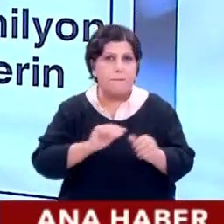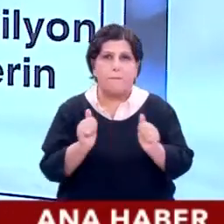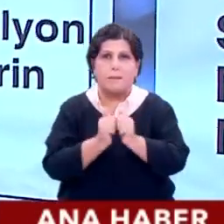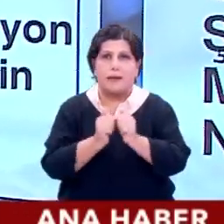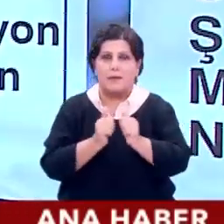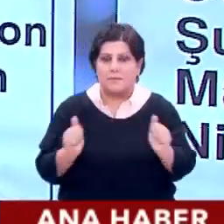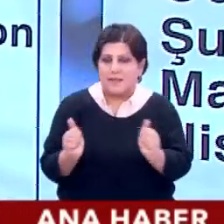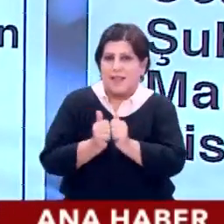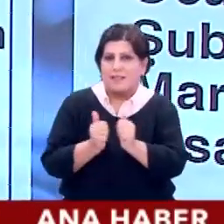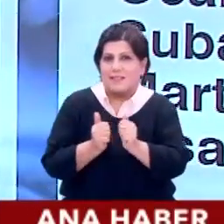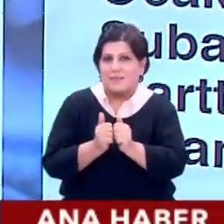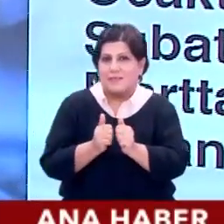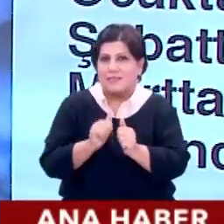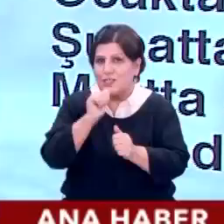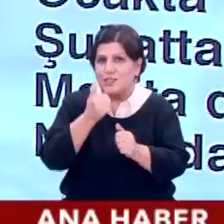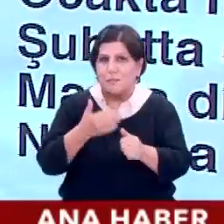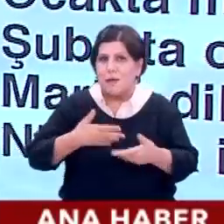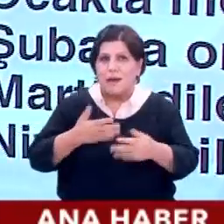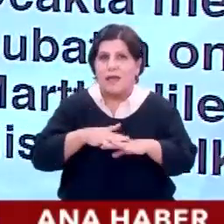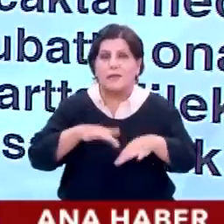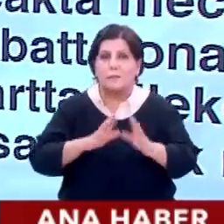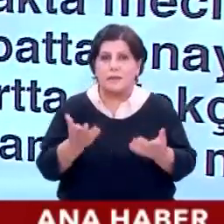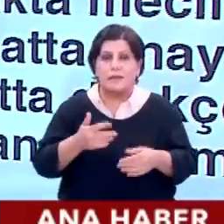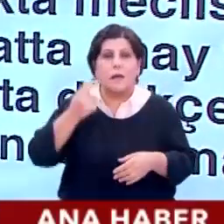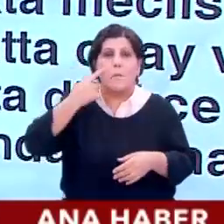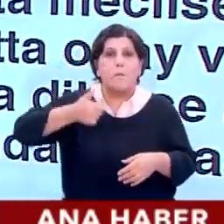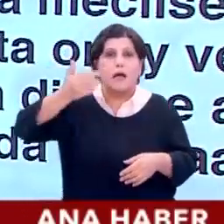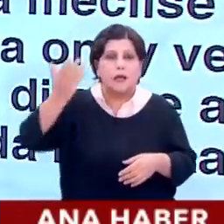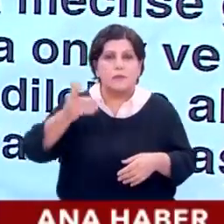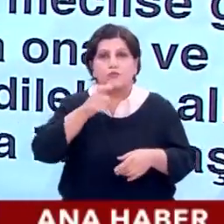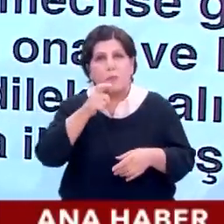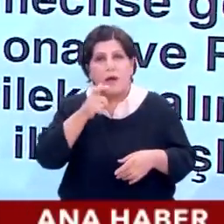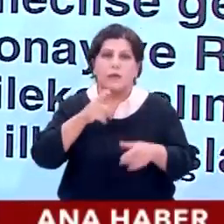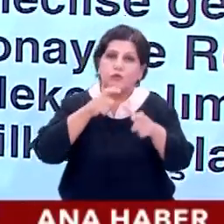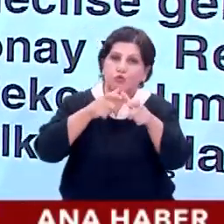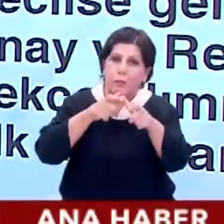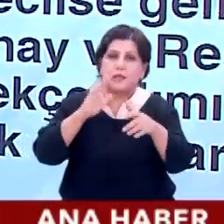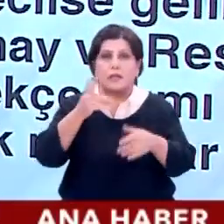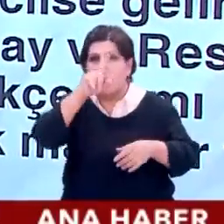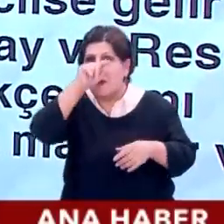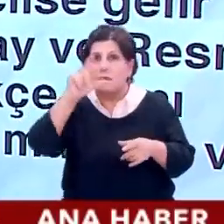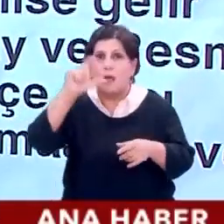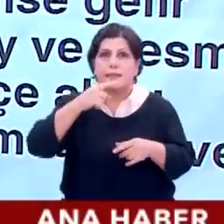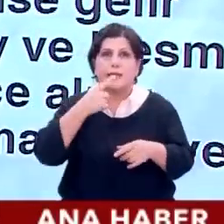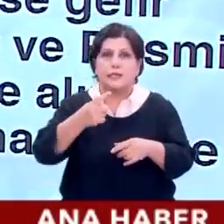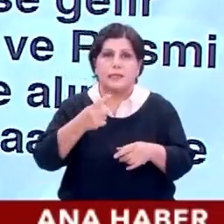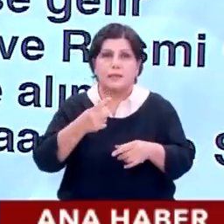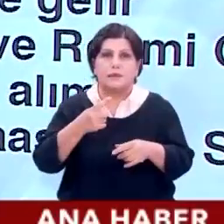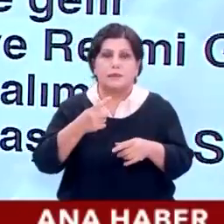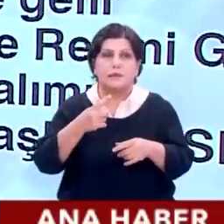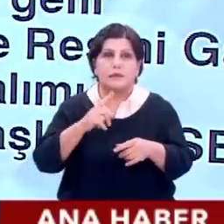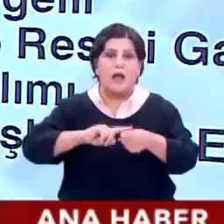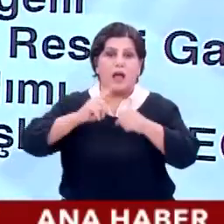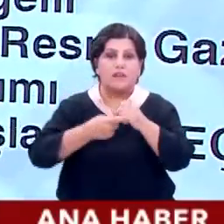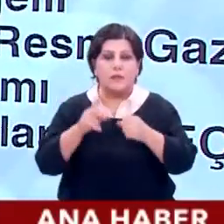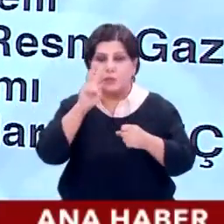yanınızdayız hiç merak etmeyin Peki bakan Bey Şubat ya da Mart dedi ucu açık Vedat Hoca ben hafta